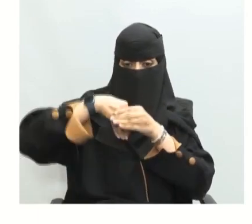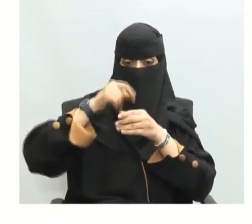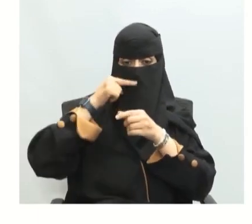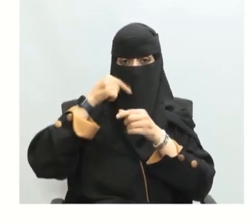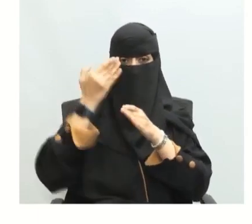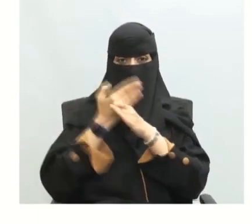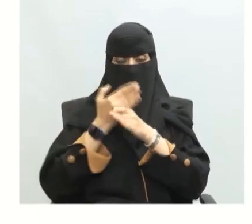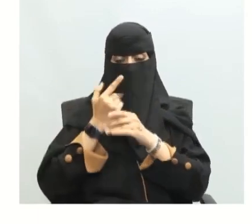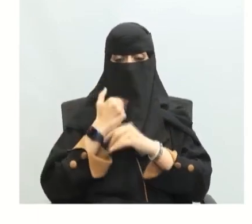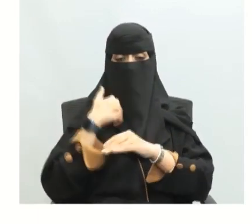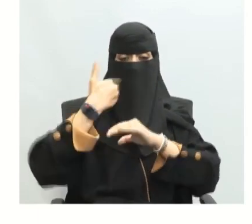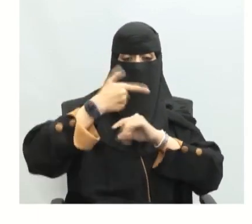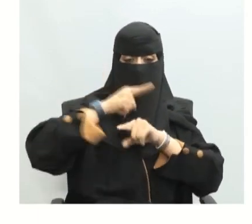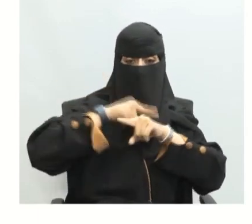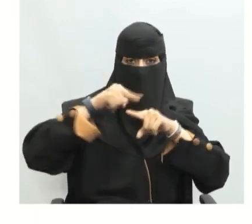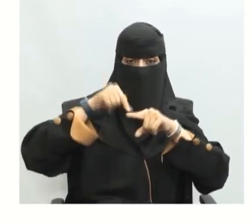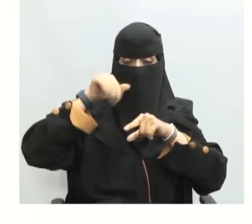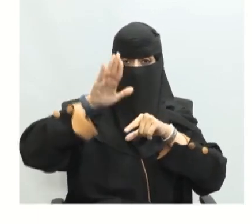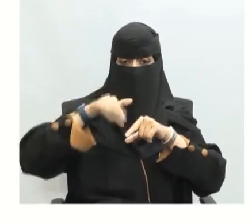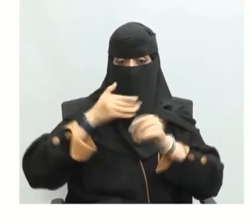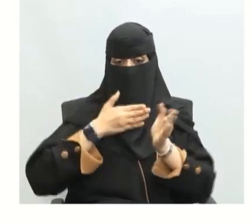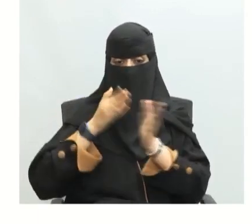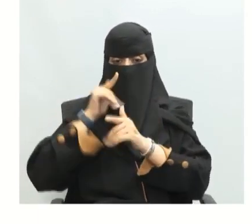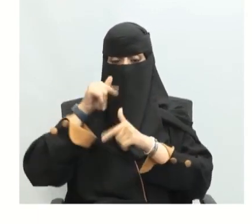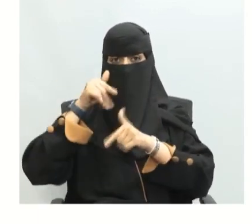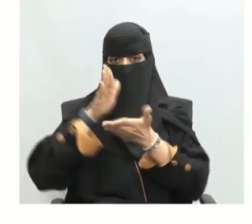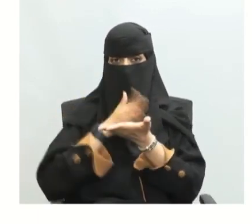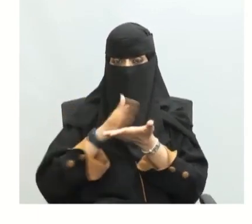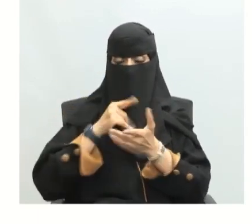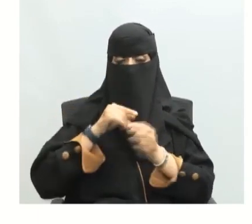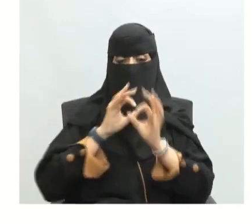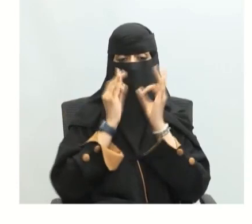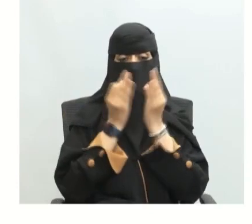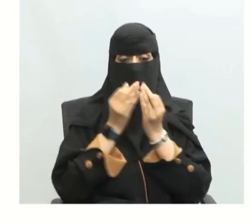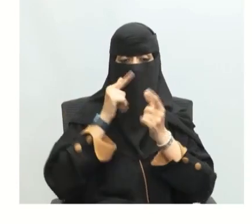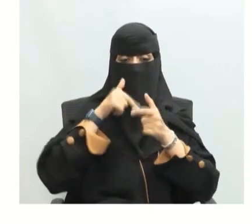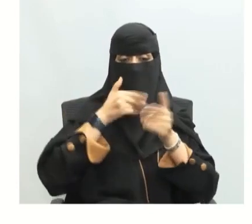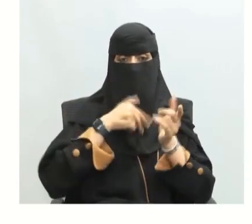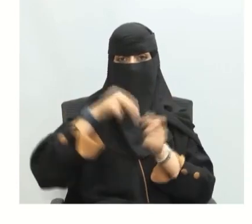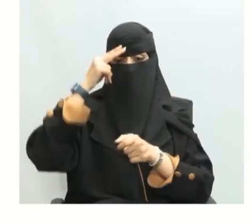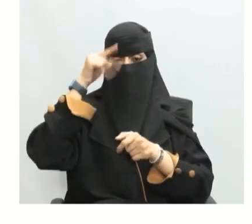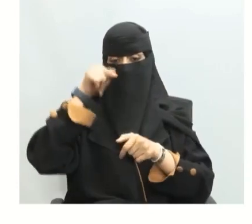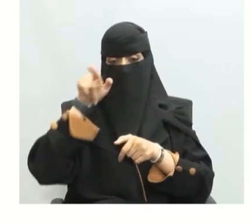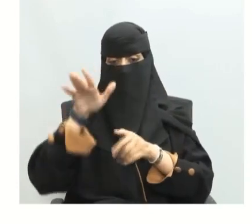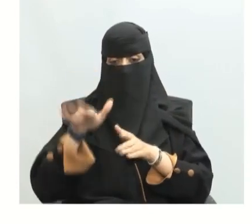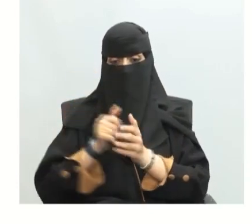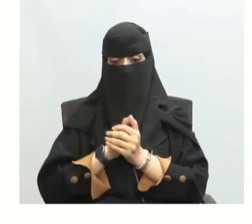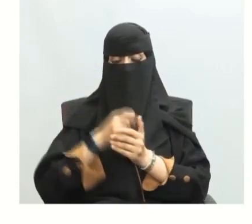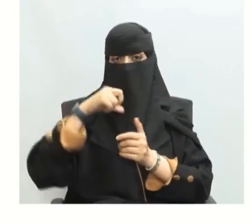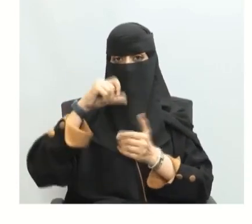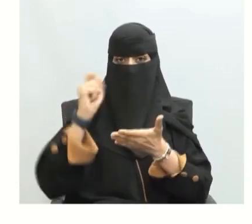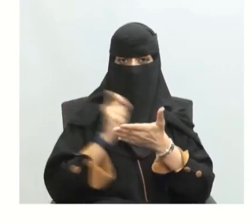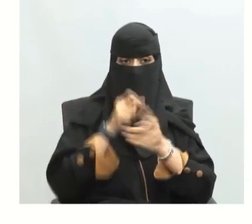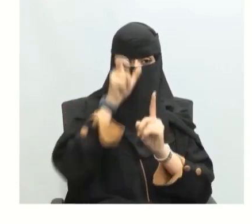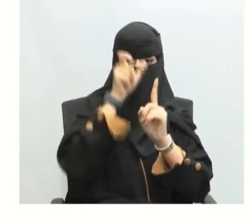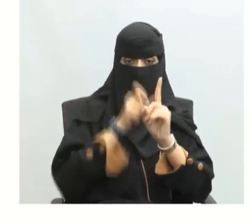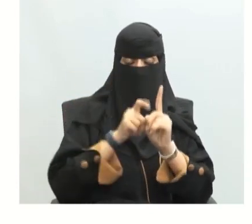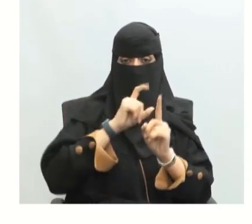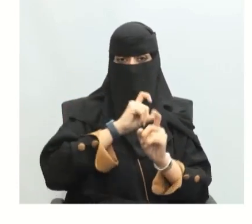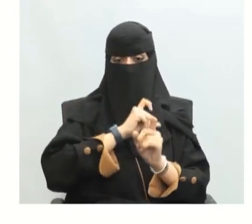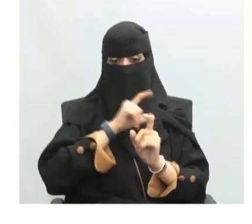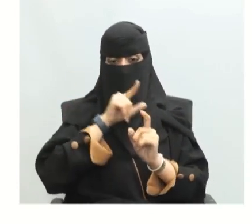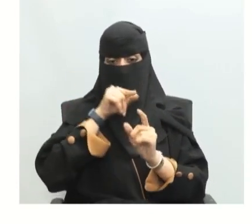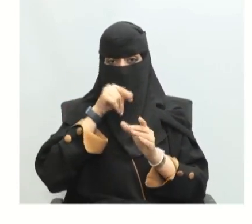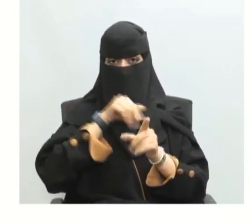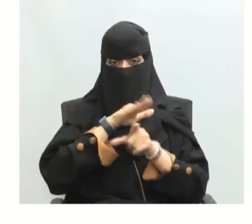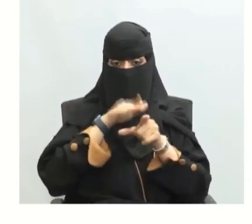والاسباب المؤديه اليه وسبل فراغ المجتمع السعودي منه ودور المواطن